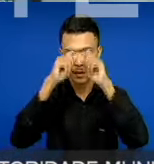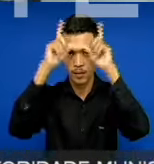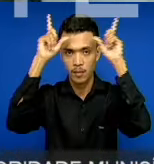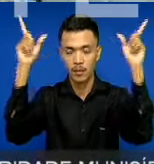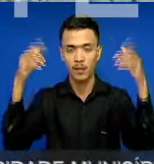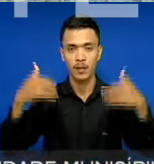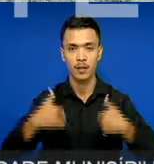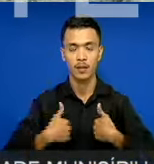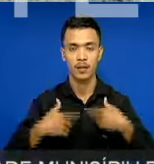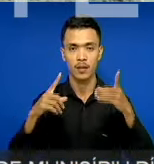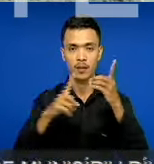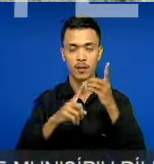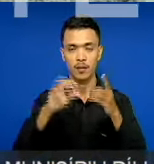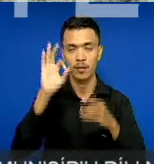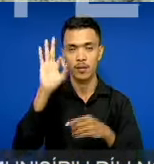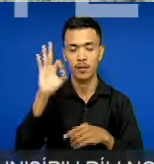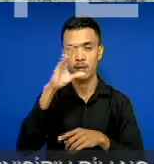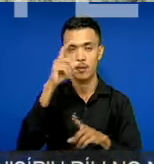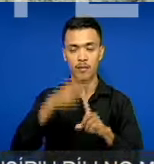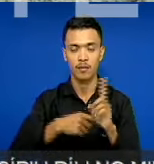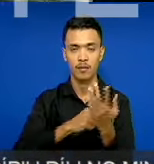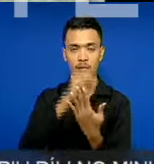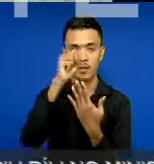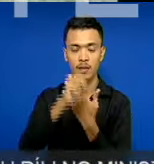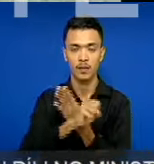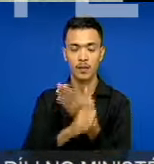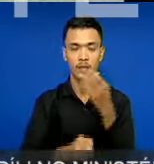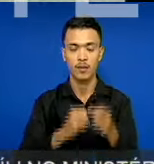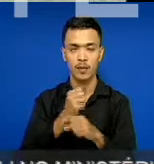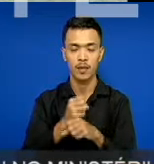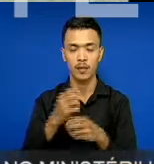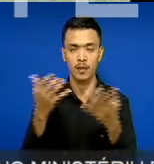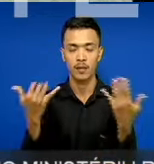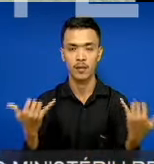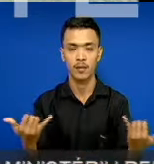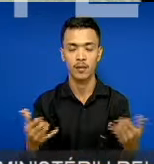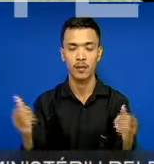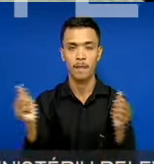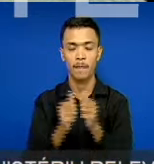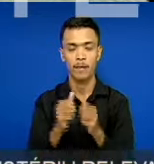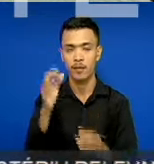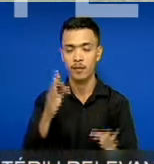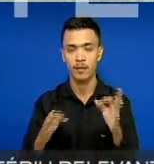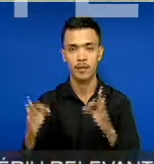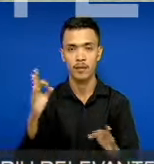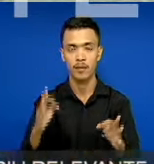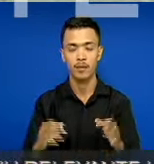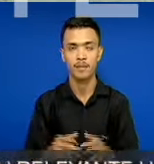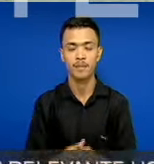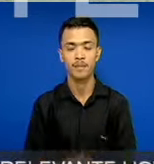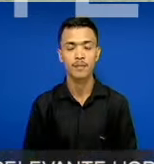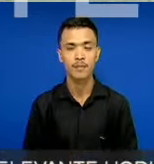maka sei bonu iha loron sia fulan September tinang idane relasion hoy dane mais